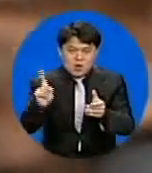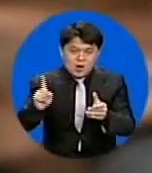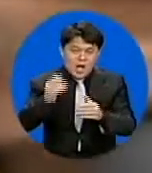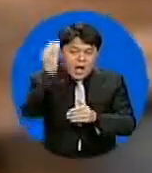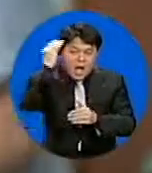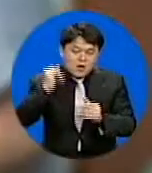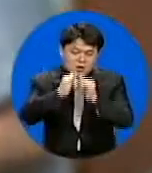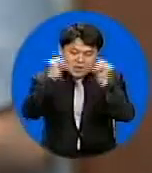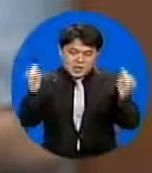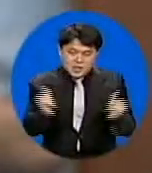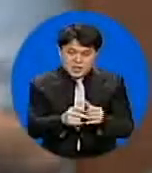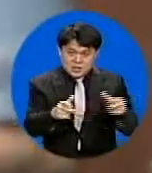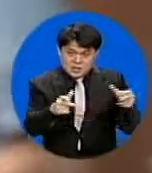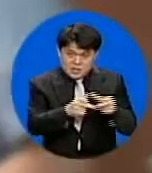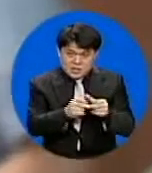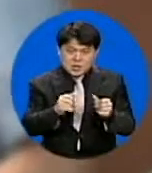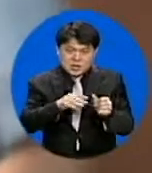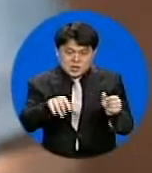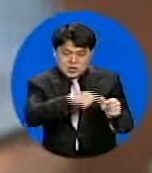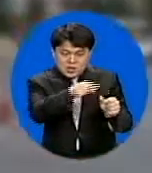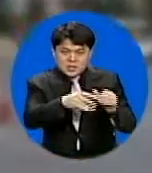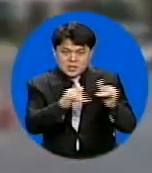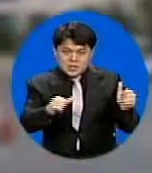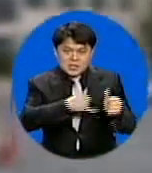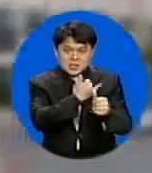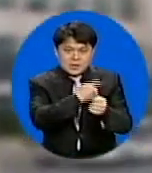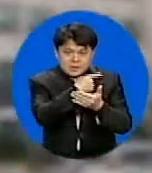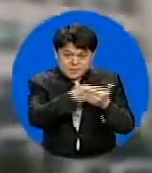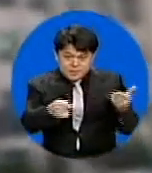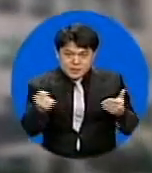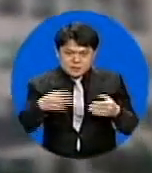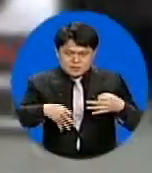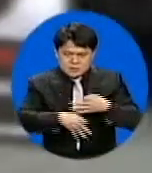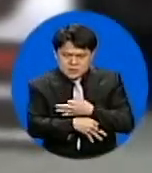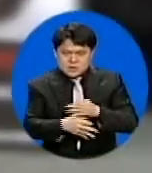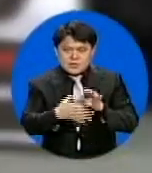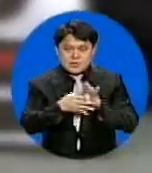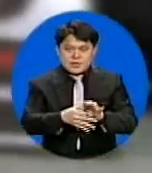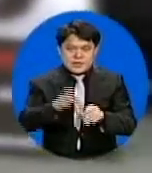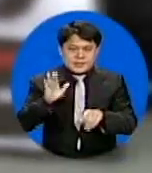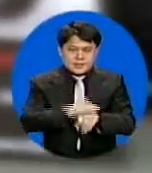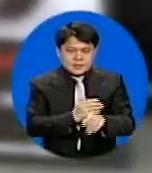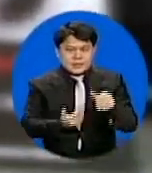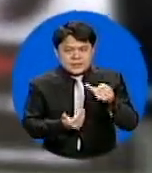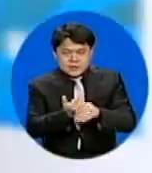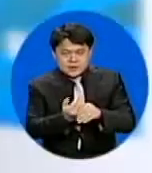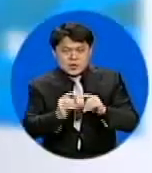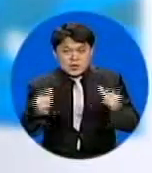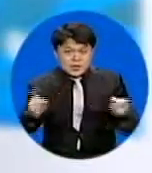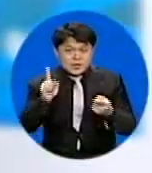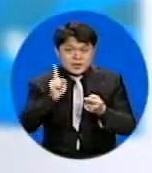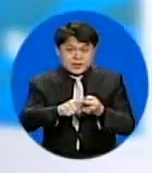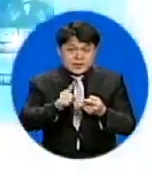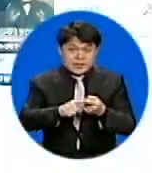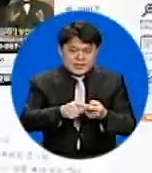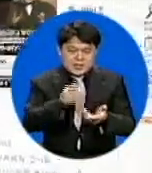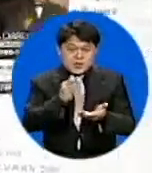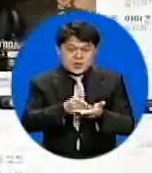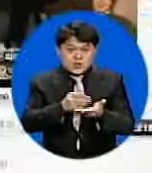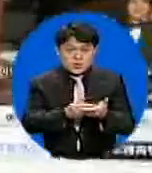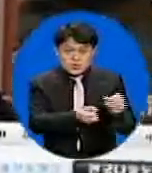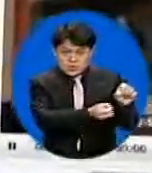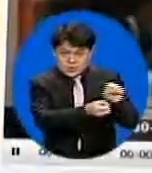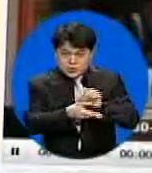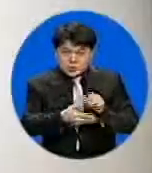사회의 장애인, 사회 소수계층의 인권 침해, 비리 문제와 불합리한 사건, 사고 등의 소식을 기다리고